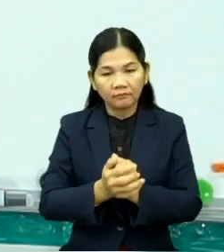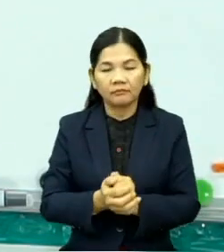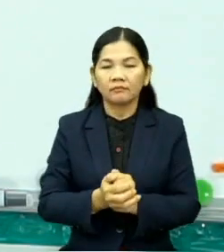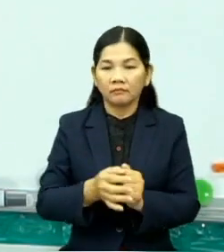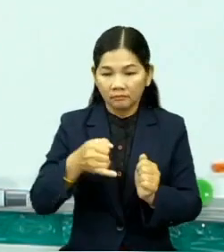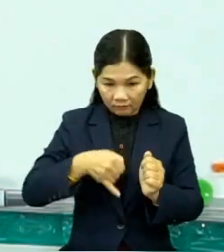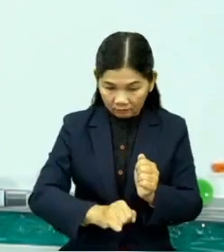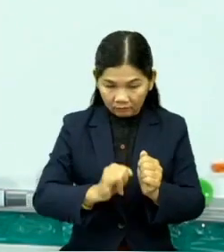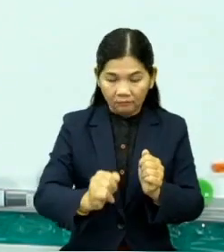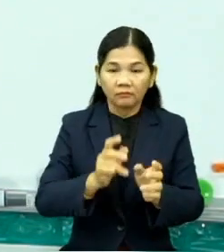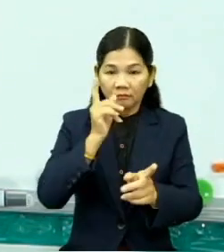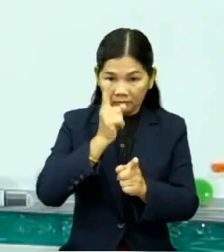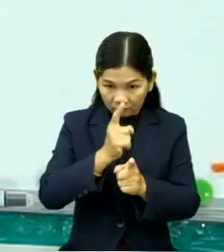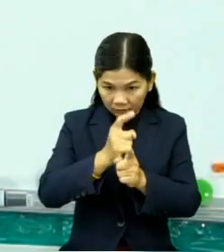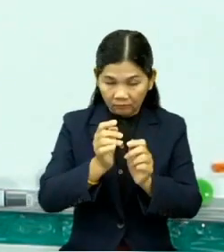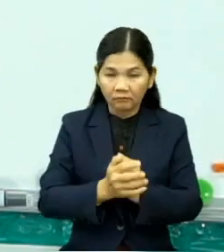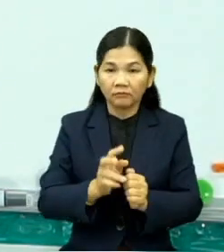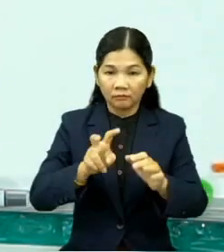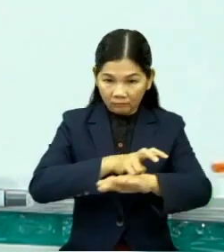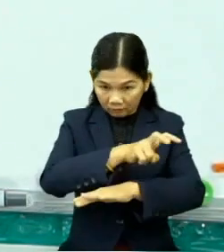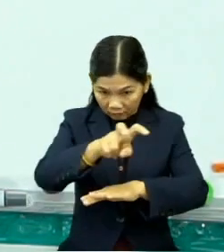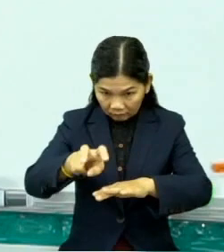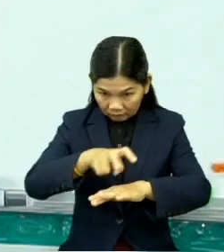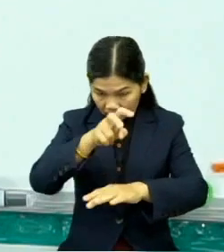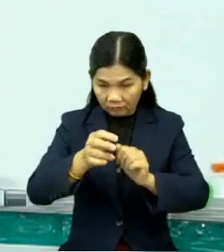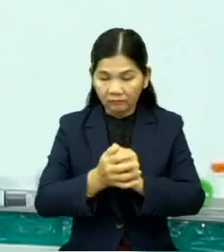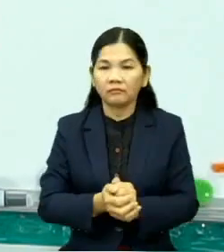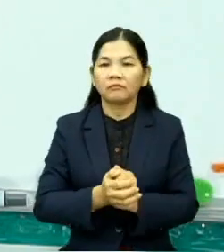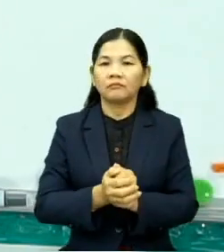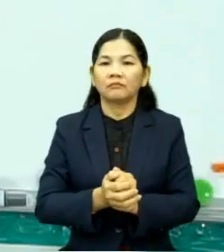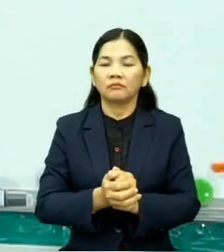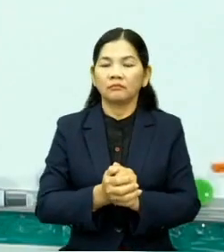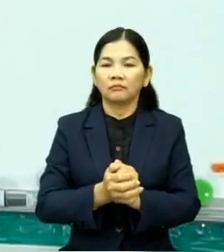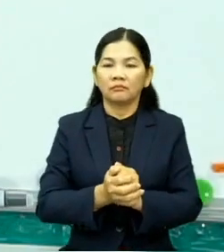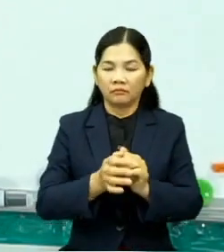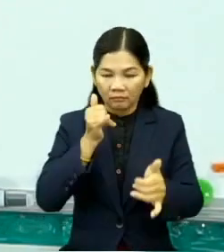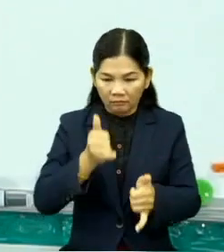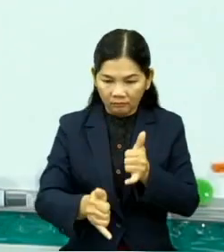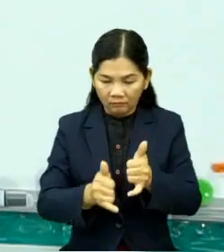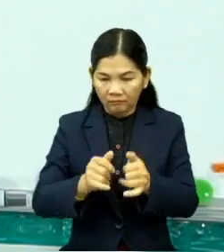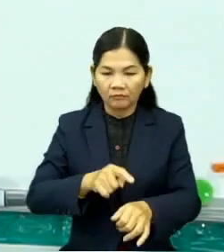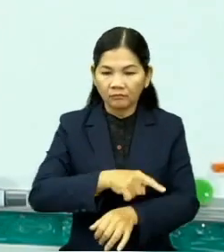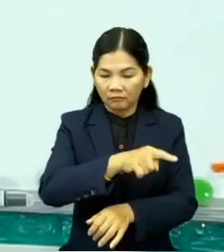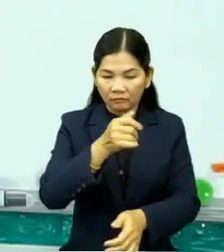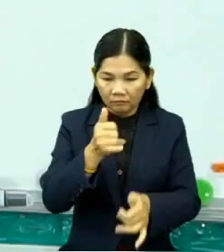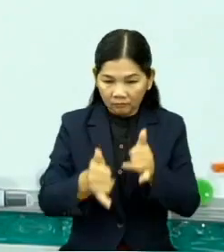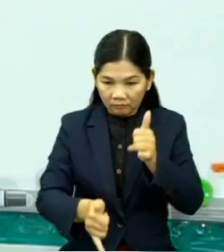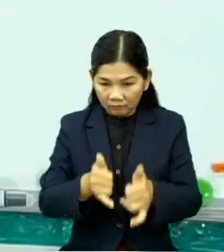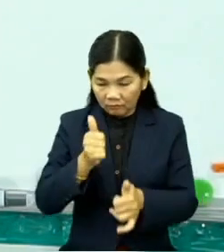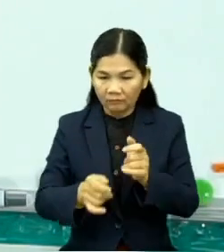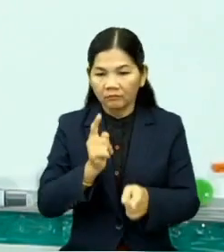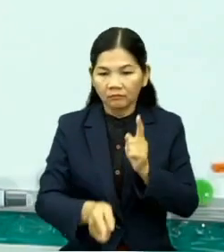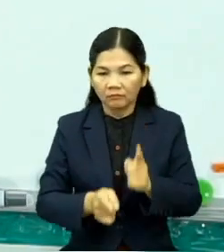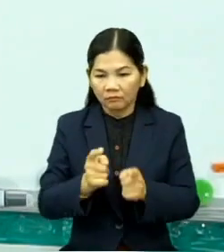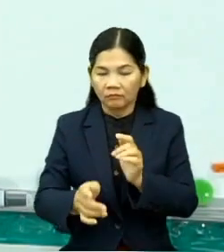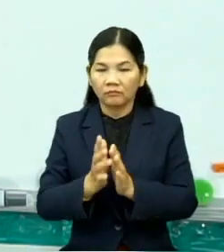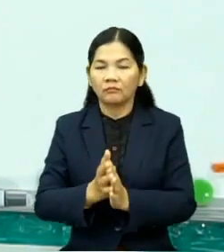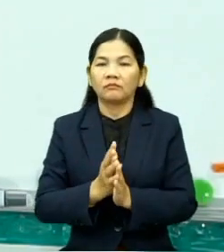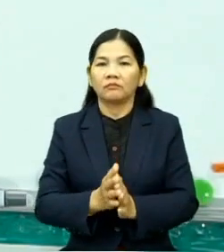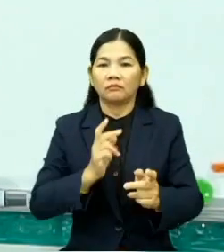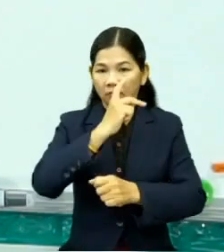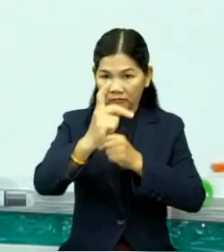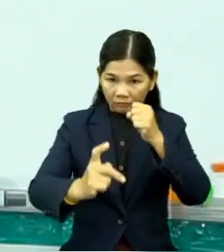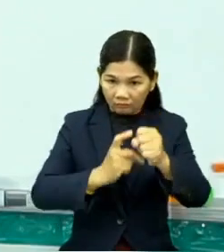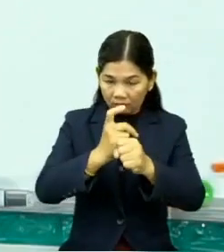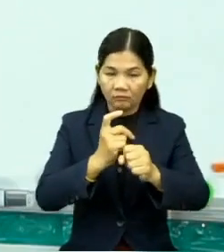ញ់និងថែរក្សាដូតន្ត្រីខ្មែរឲ្យបានគង់វង្